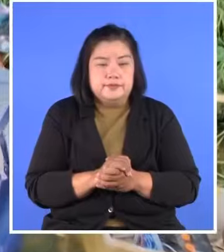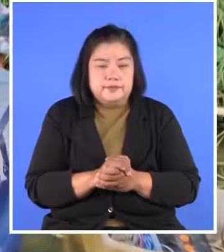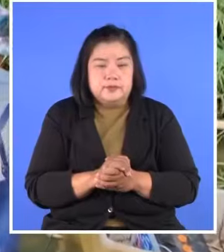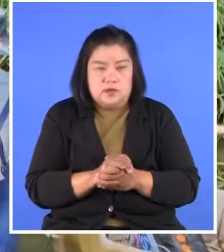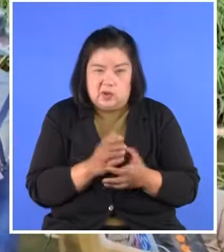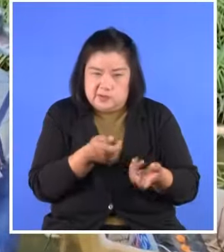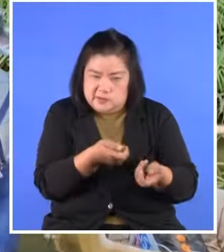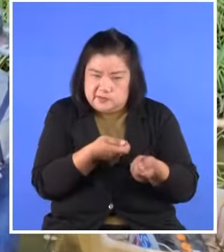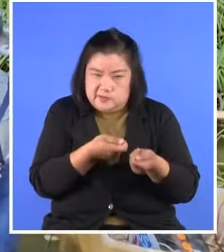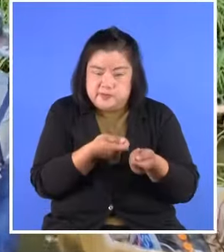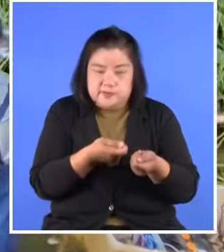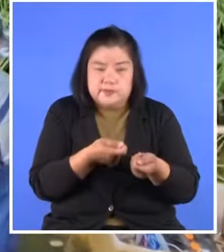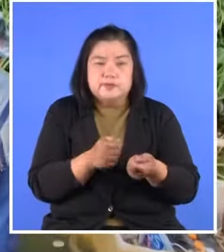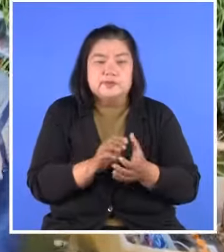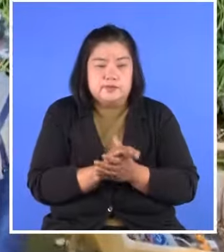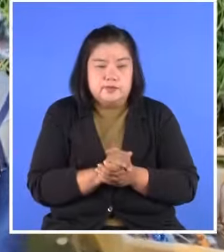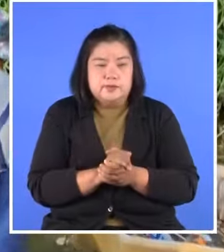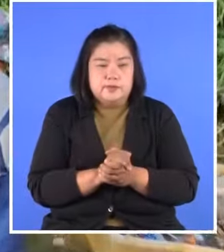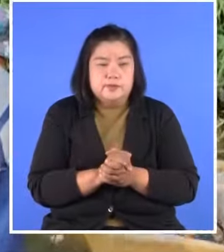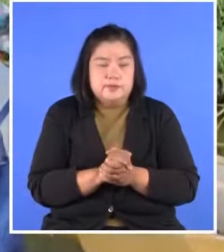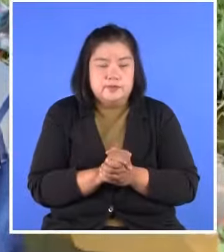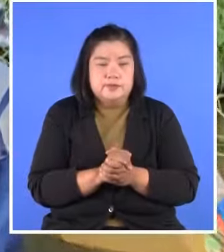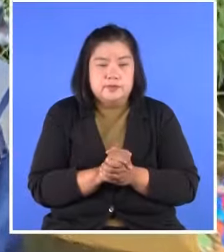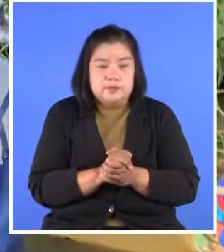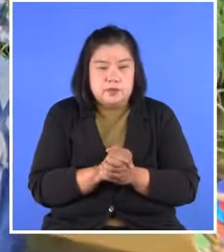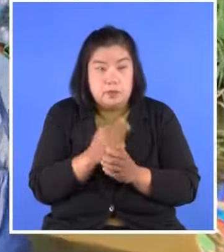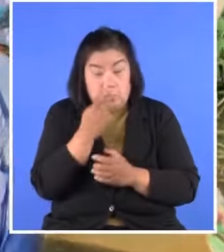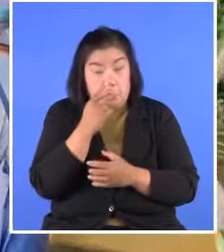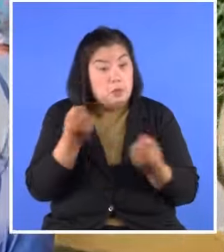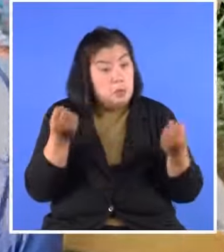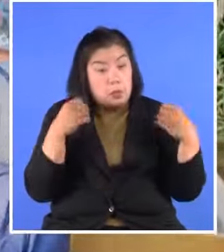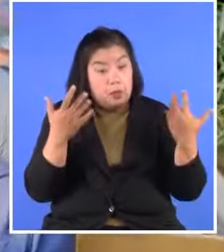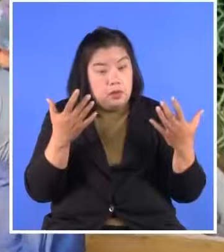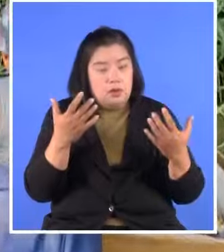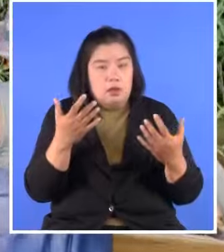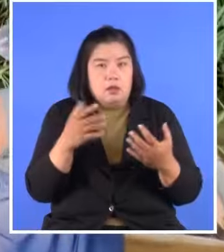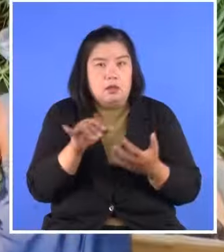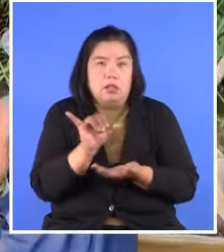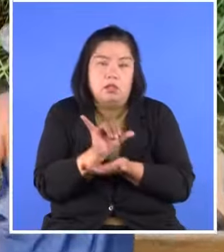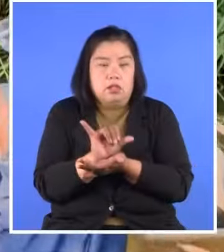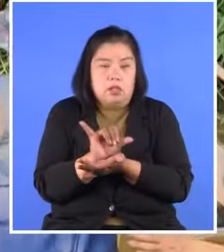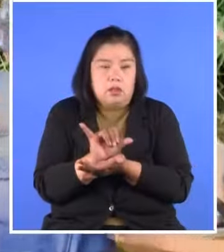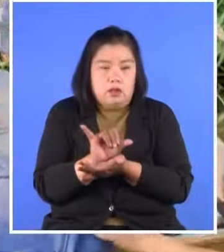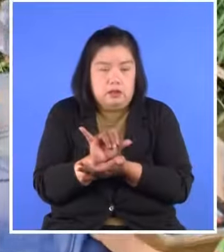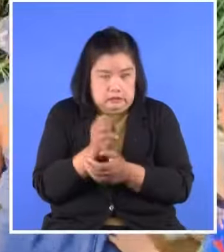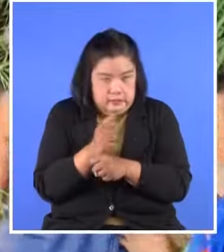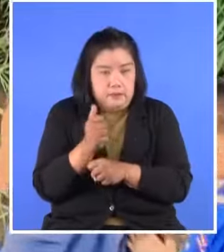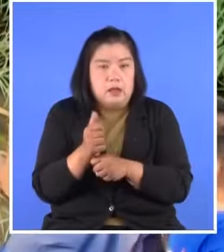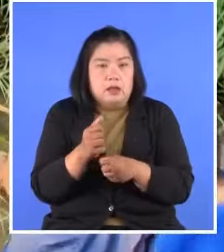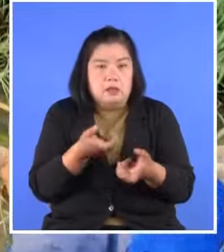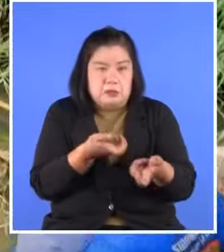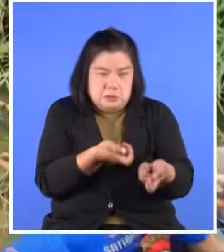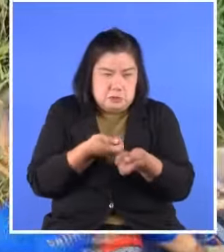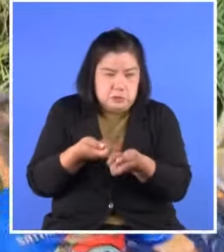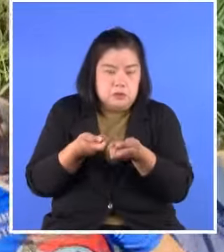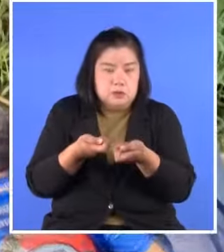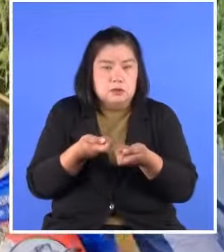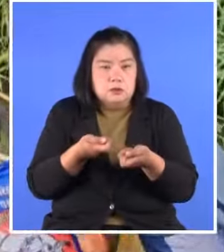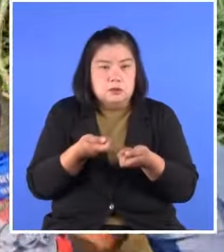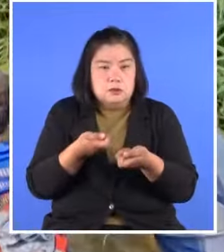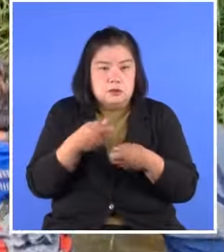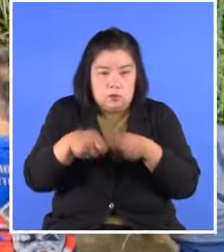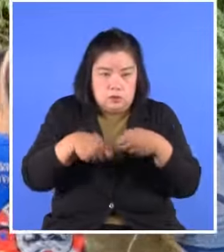เกี่ยวอ่าพอจระเข้นะครับเนี่ยสลบนะเืด้วยกระแสไฟก็เลยเนี่ยช่วยกันดึงหางมาแล้วก็เอาคล้อง